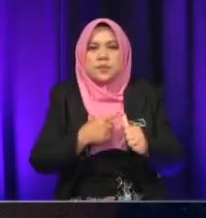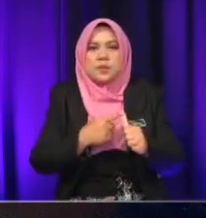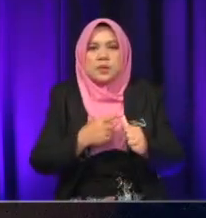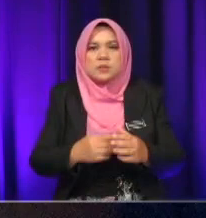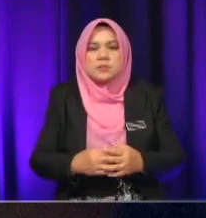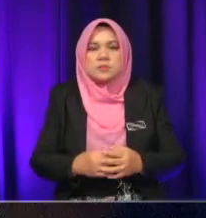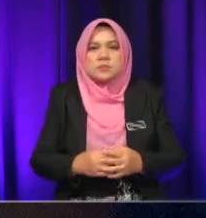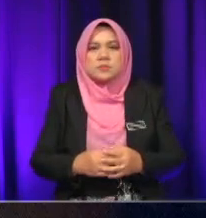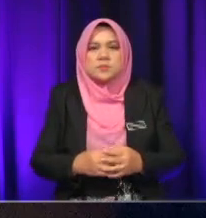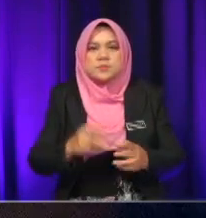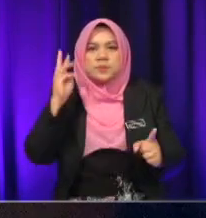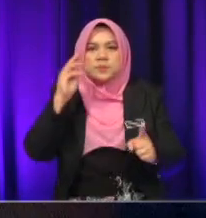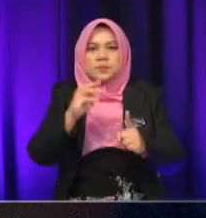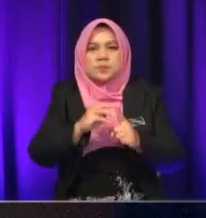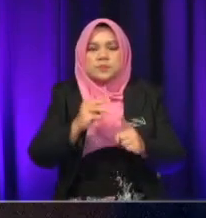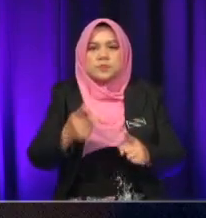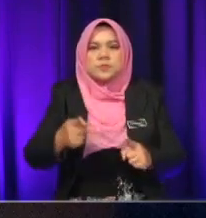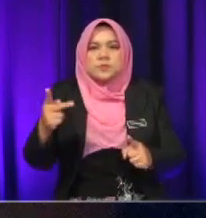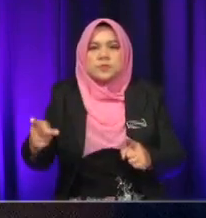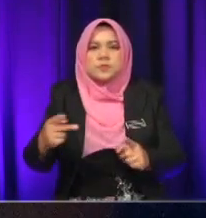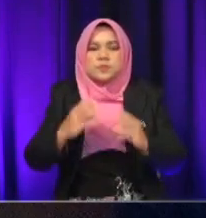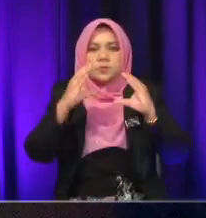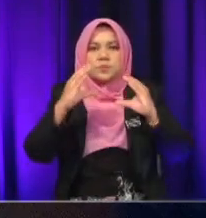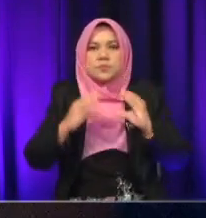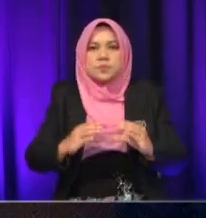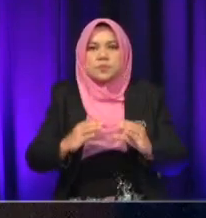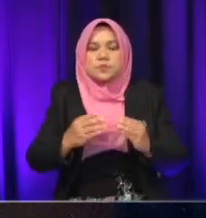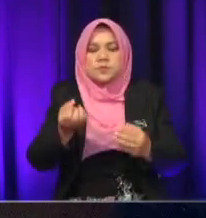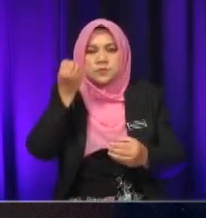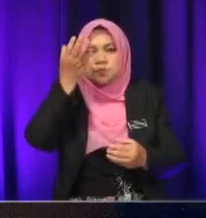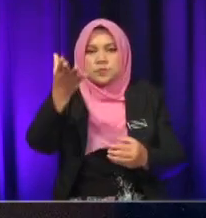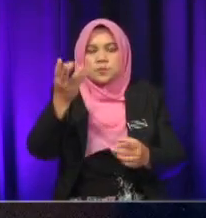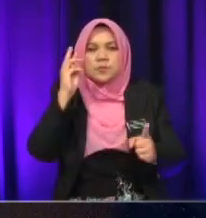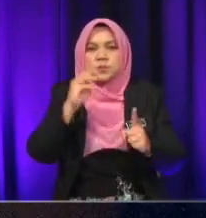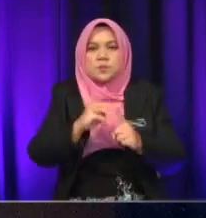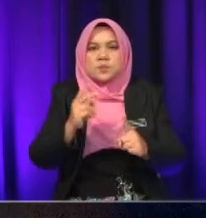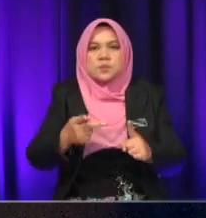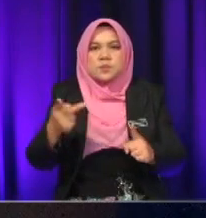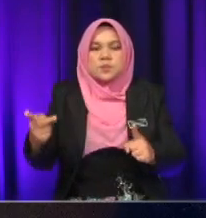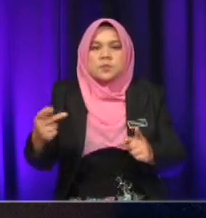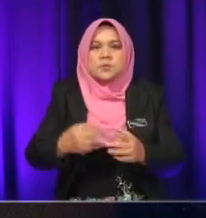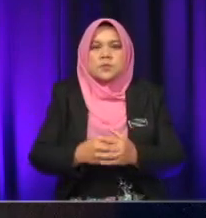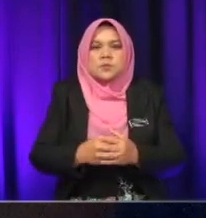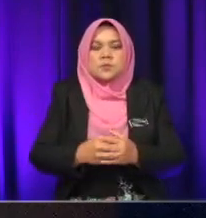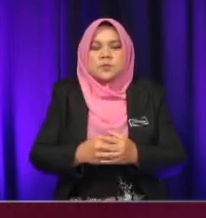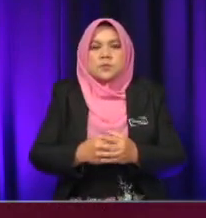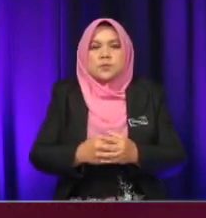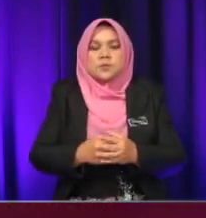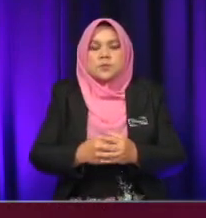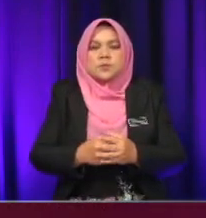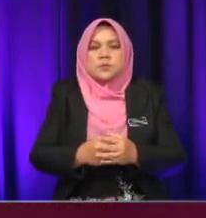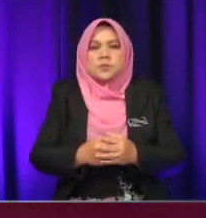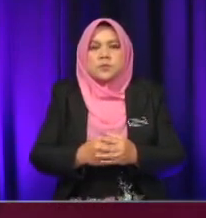ialah matlamat produk. Kaedah dipilih untuk memberitahu tentang matlamat produk yang dihasilkan. Jadi justifikasinya